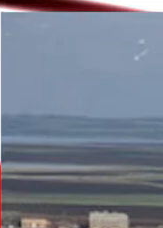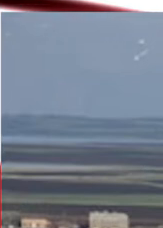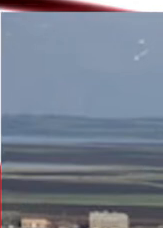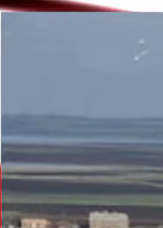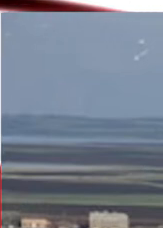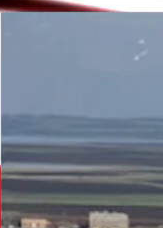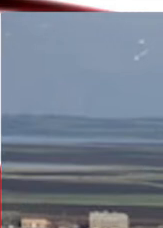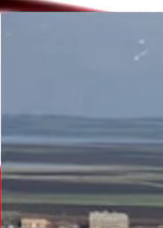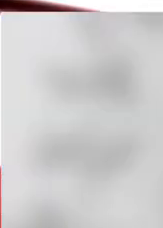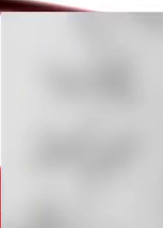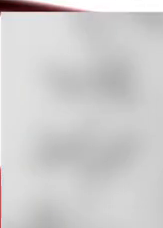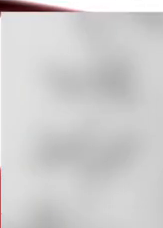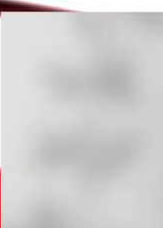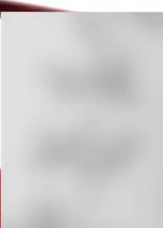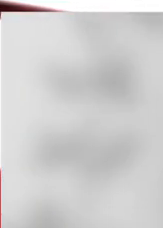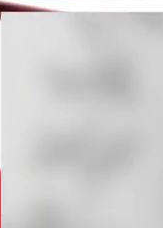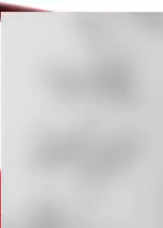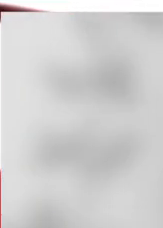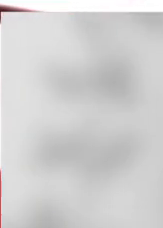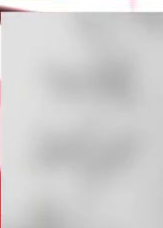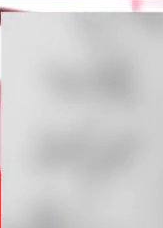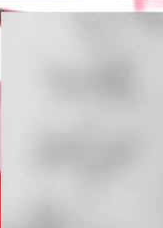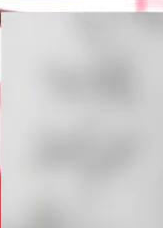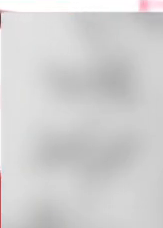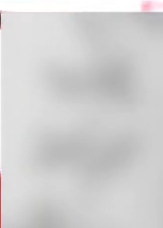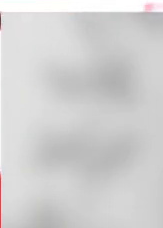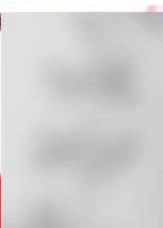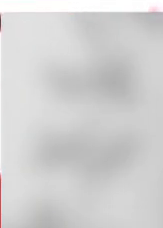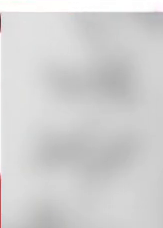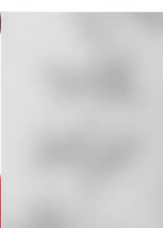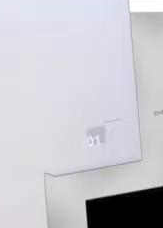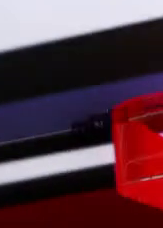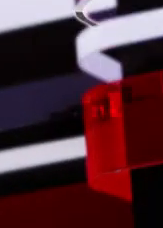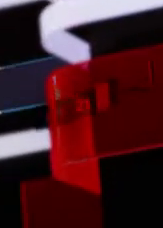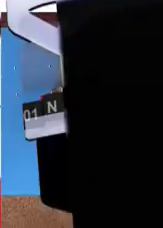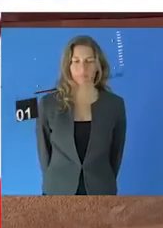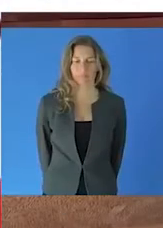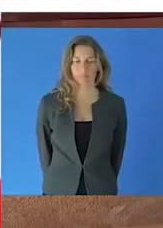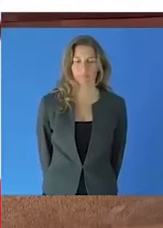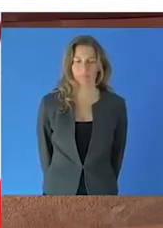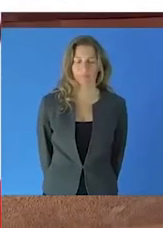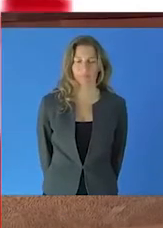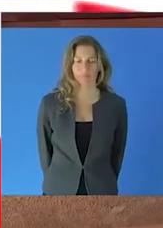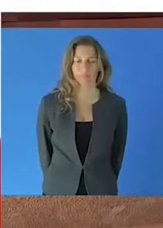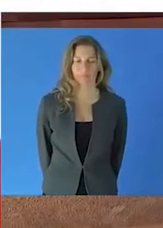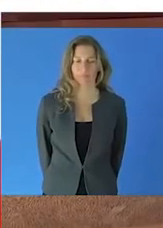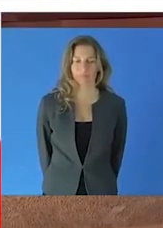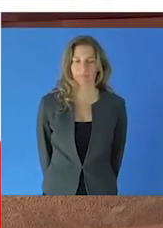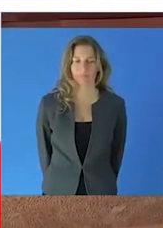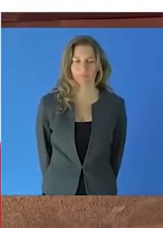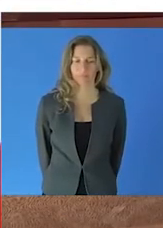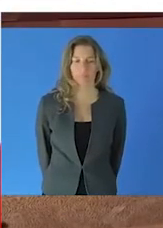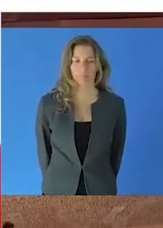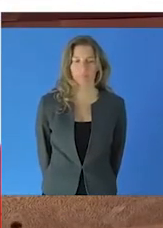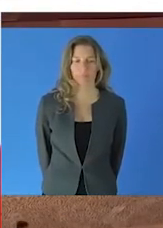commencer harald kalakh rêvons d'al-hicha nenê ce jour en 1820 conseil des droits de l'homme et